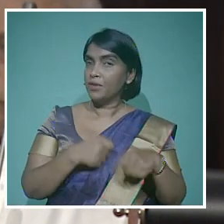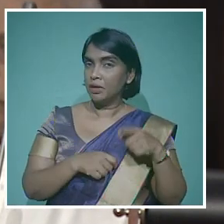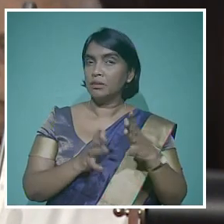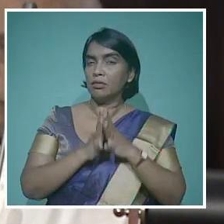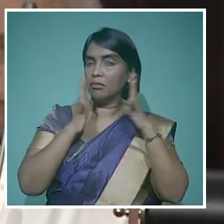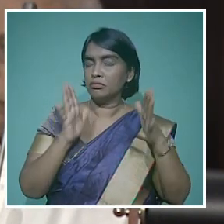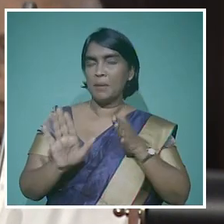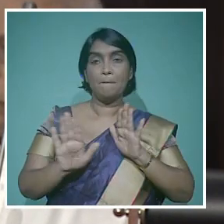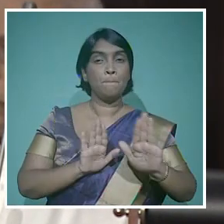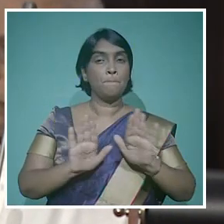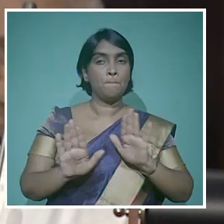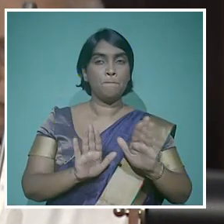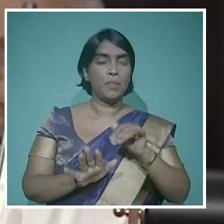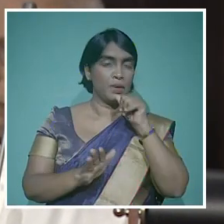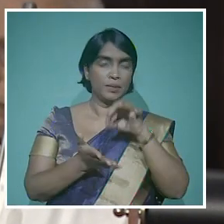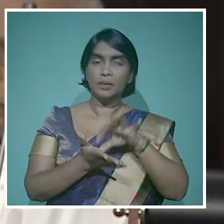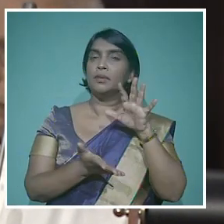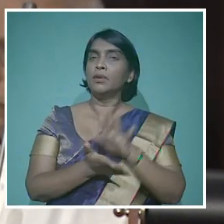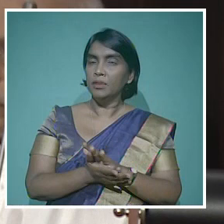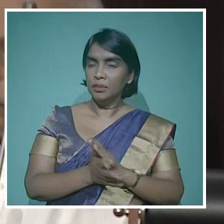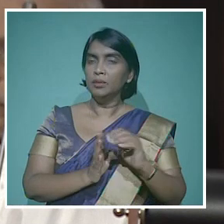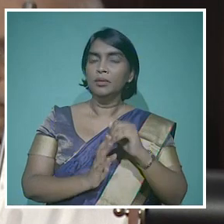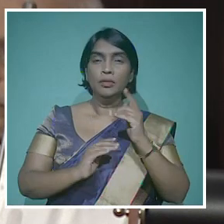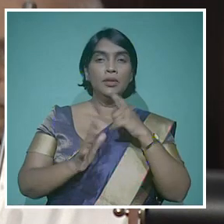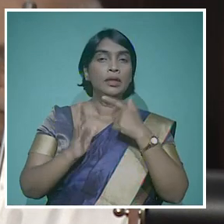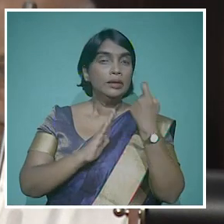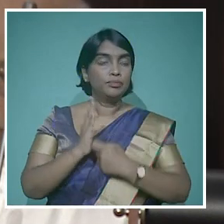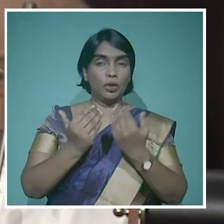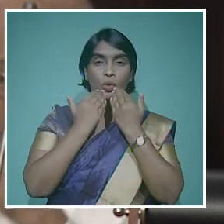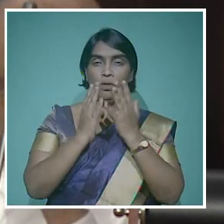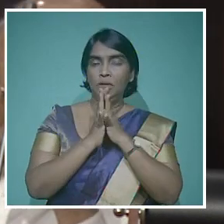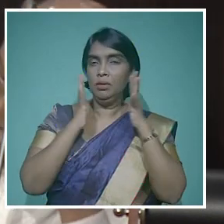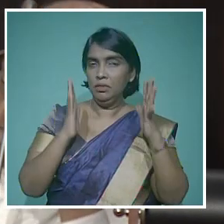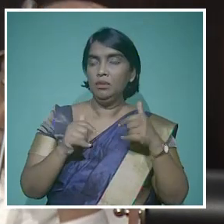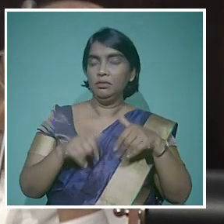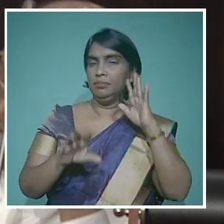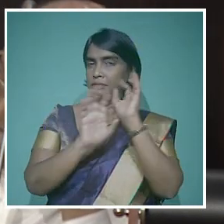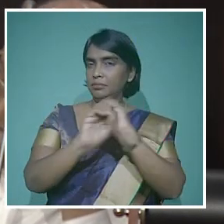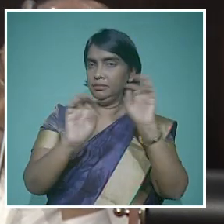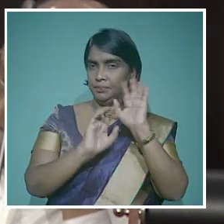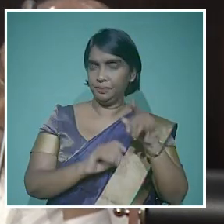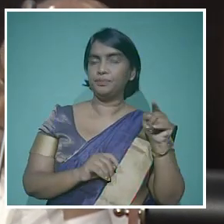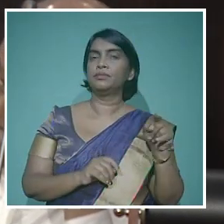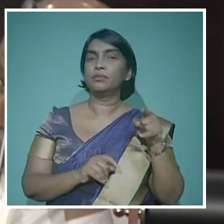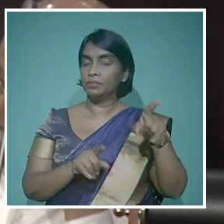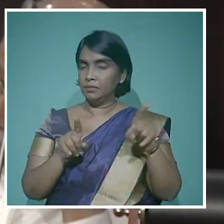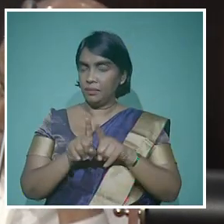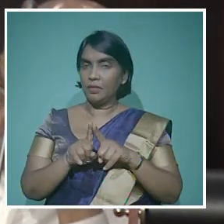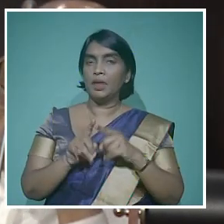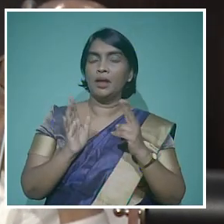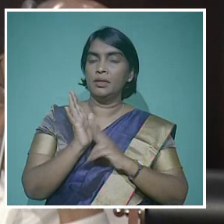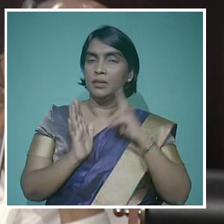ලෙස පාලනය කිරීම තහවුරු කිරීම සඳහා චක්‍රලේඛන උපදේශ ගණනාවක් දැනටම නිකුත් කර තිබෙනවා. ඒ වගේම අපි